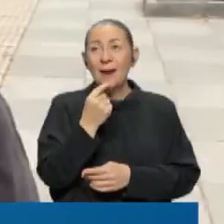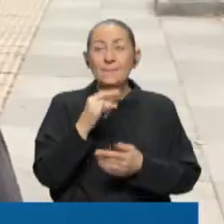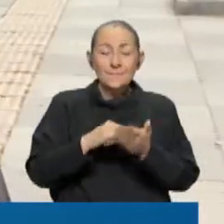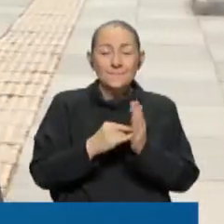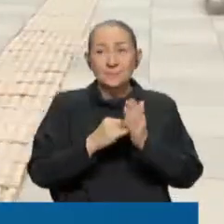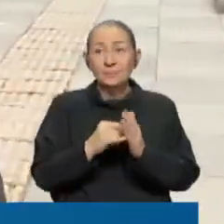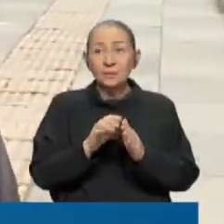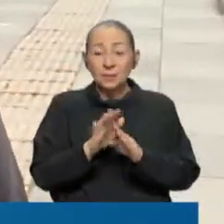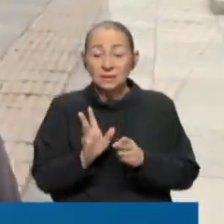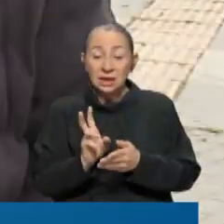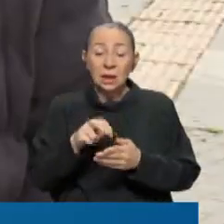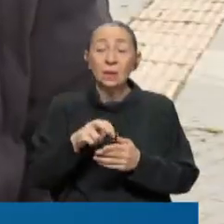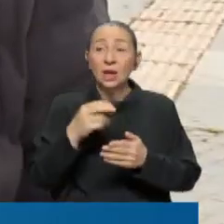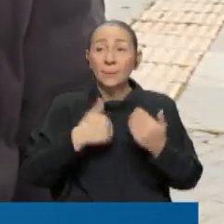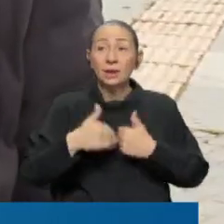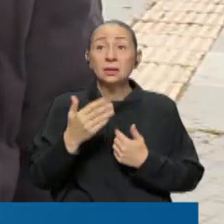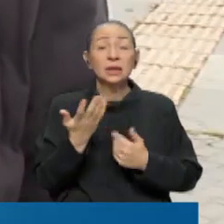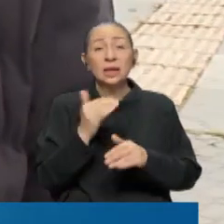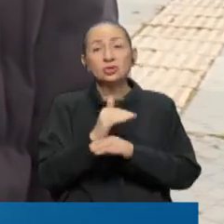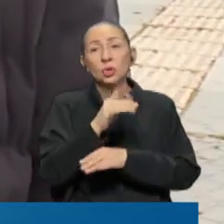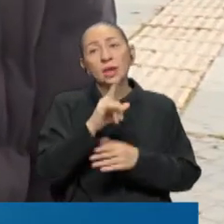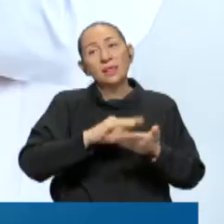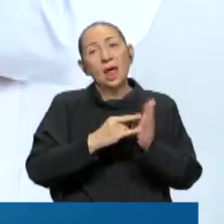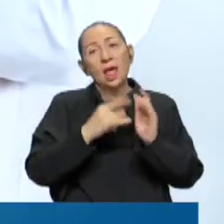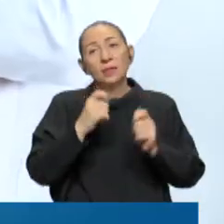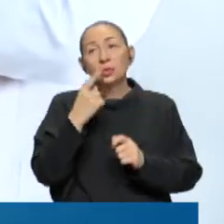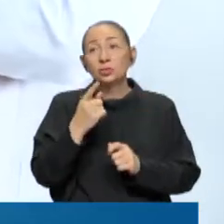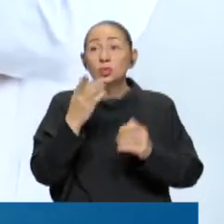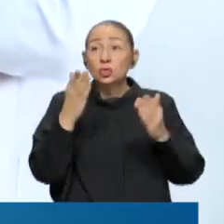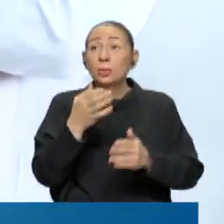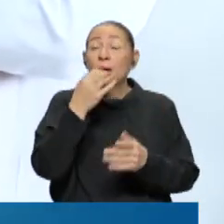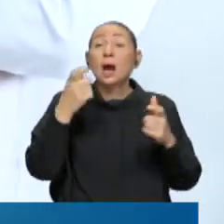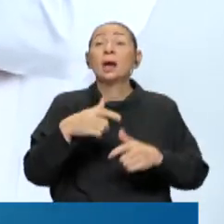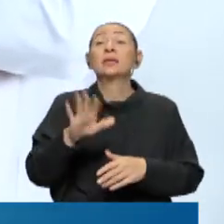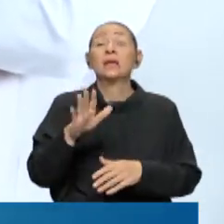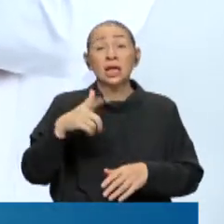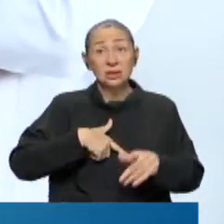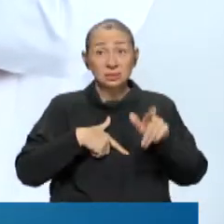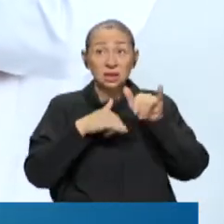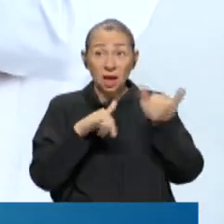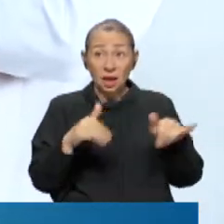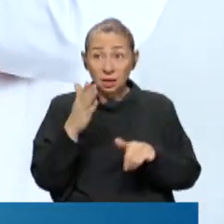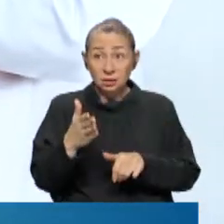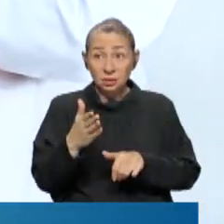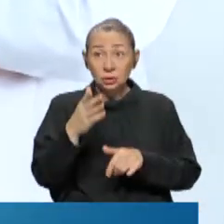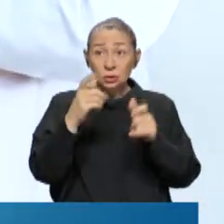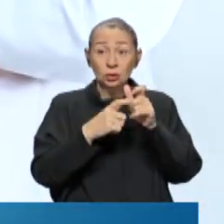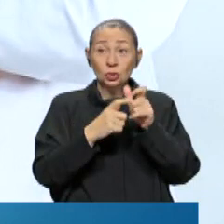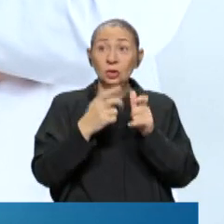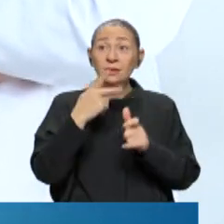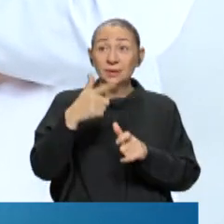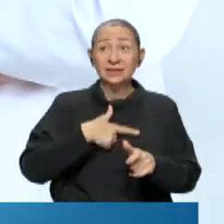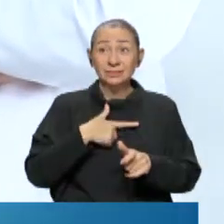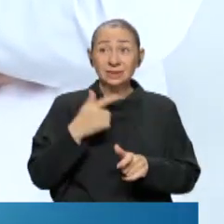masadan kalkamazlar ne kadar yaşarsa o kadar gider diyorlar durum Ankara'da değil İzmir'de de aynı Gülgün Hanım